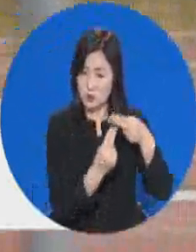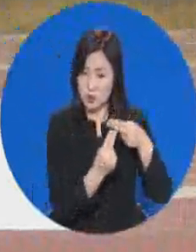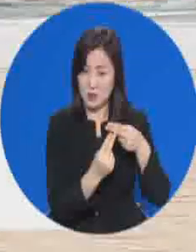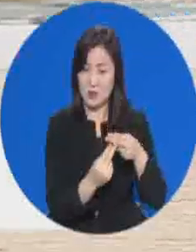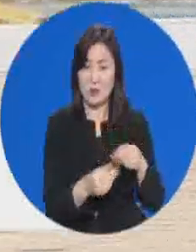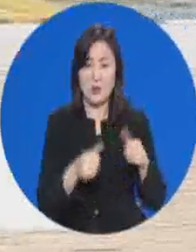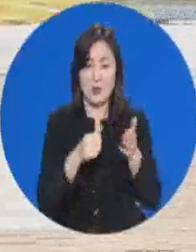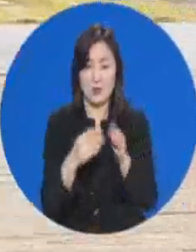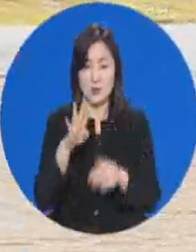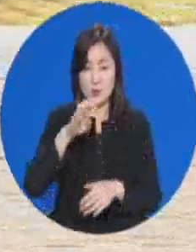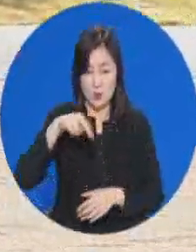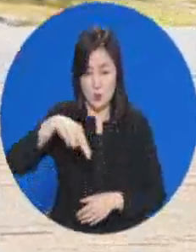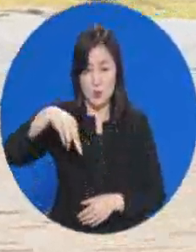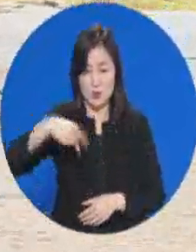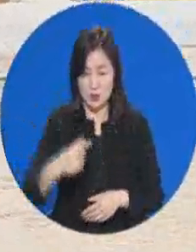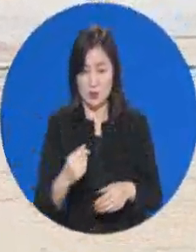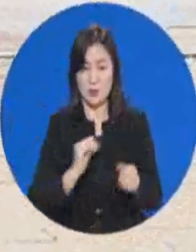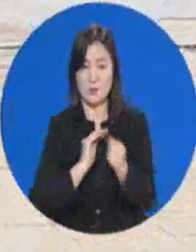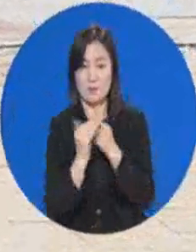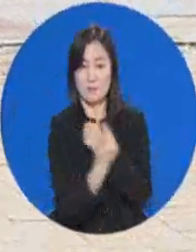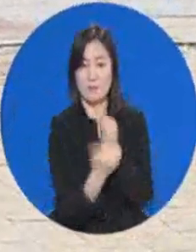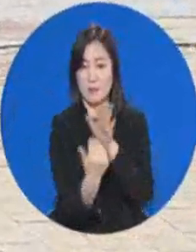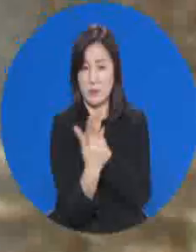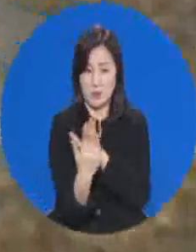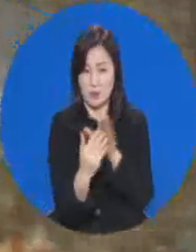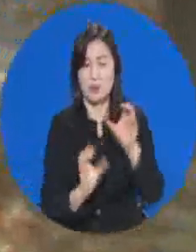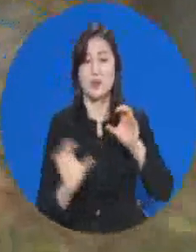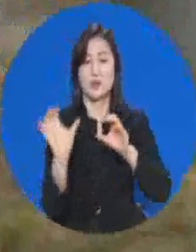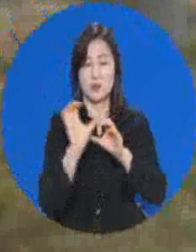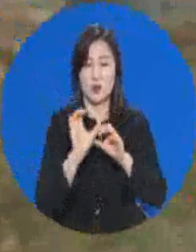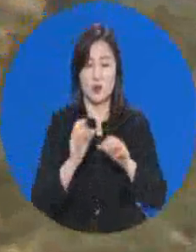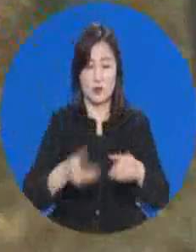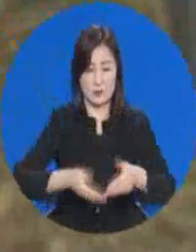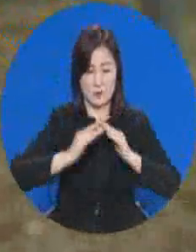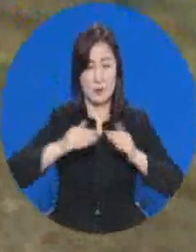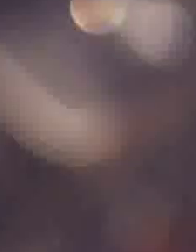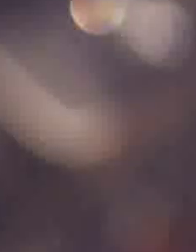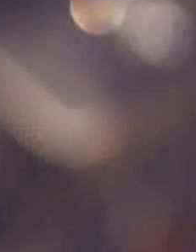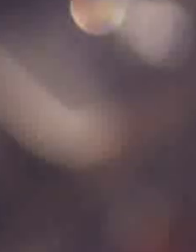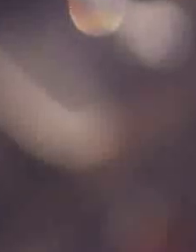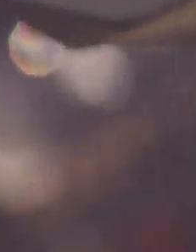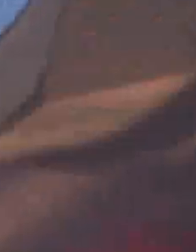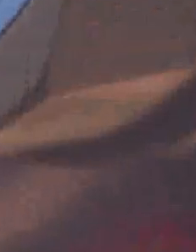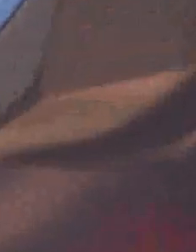보호장치, 퓨즈 등 보호장치를 보완할 것을 당부했습니다.